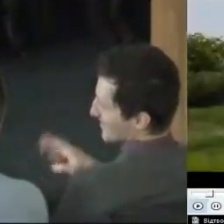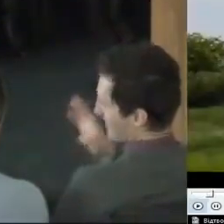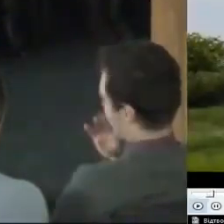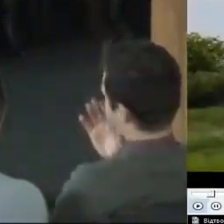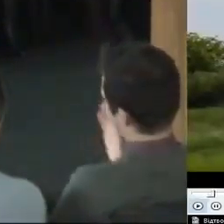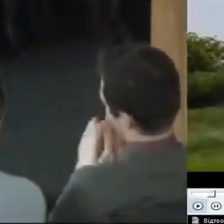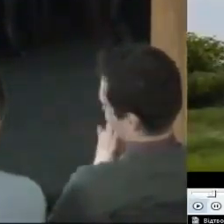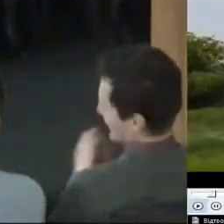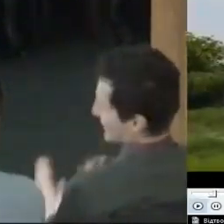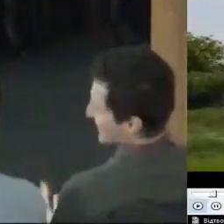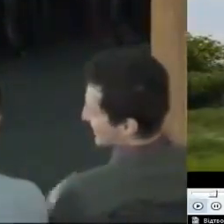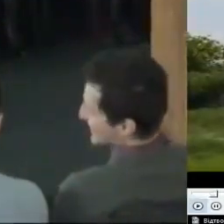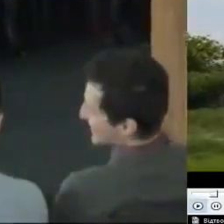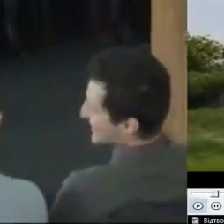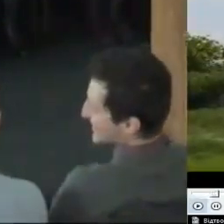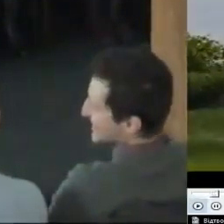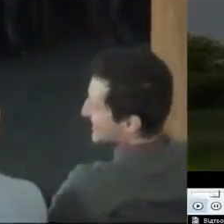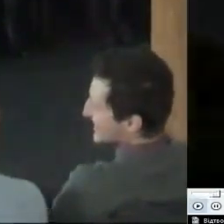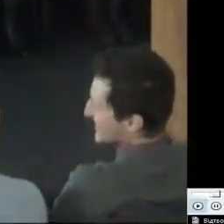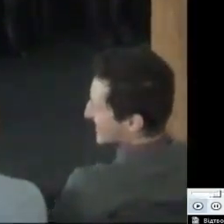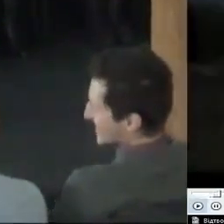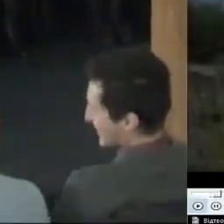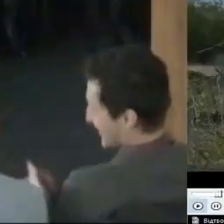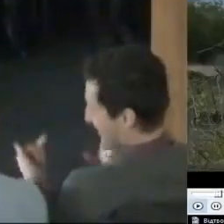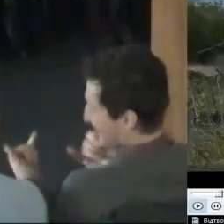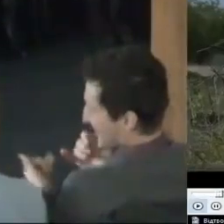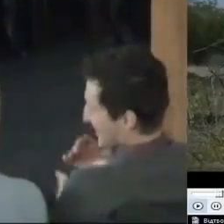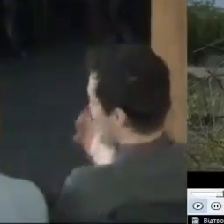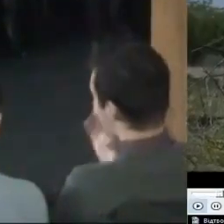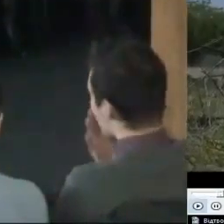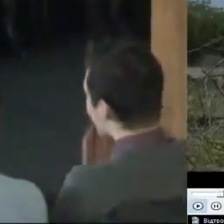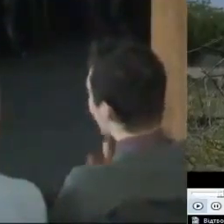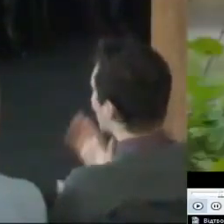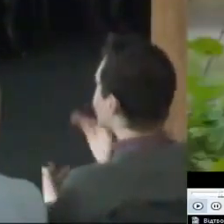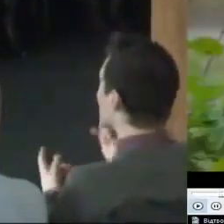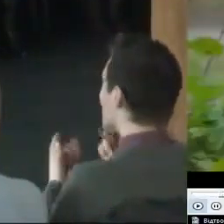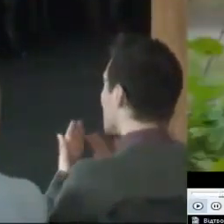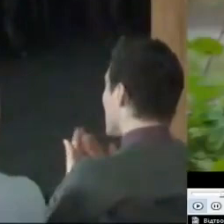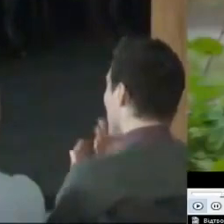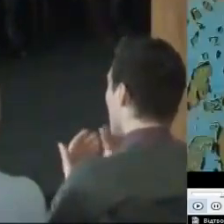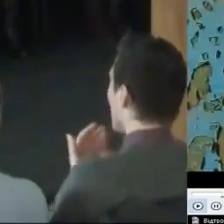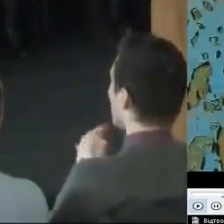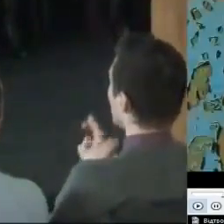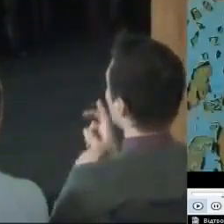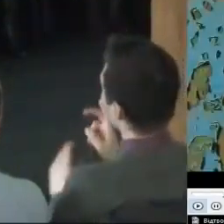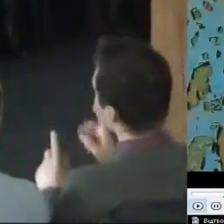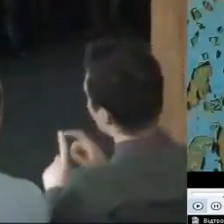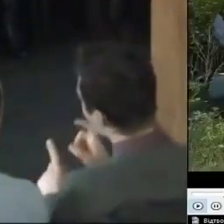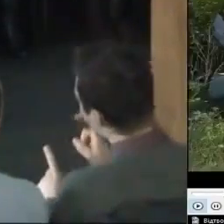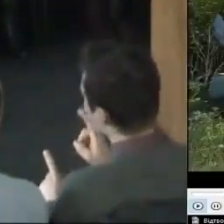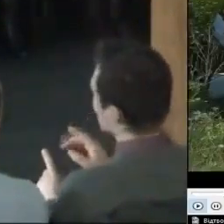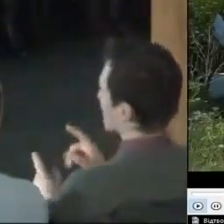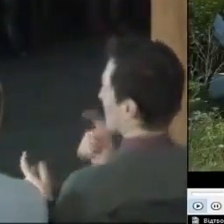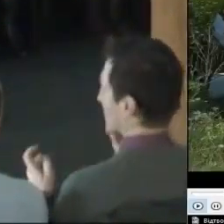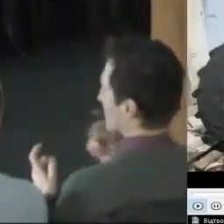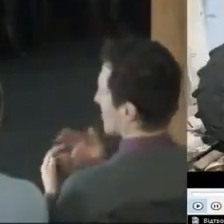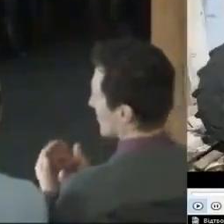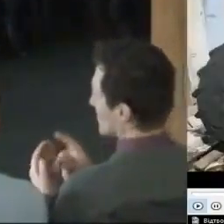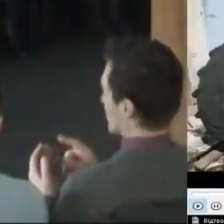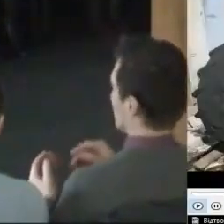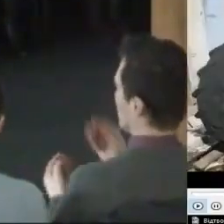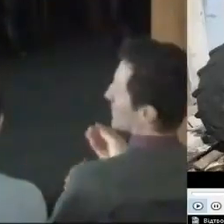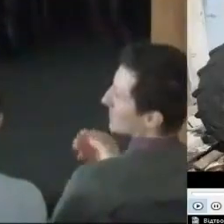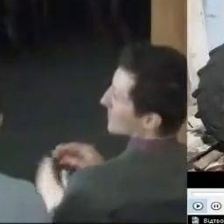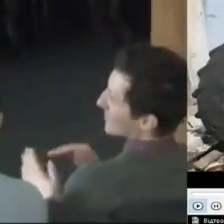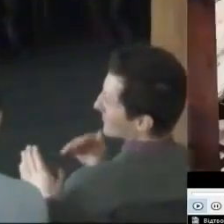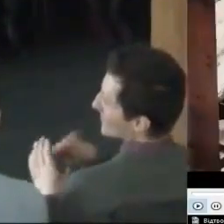Славне. Всього за 2 кілометри від нього проходить лінія фронту. 85% будинків зруйновані. Проте